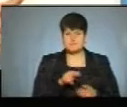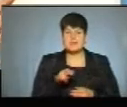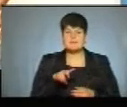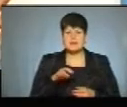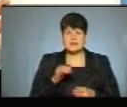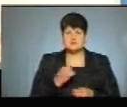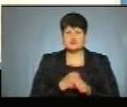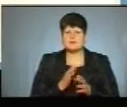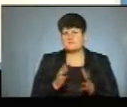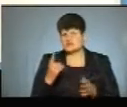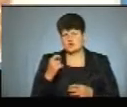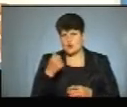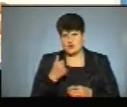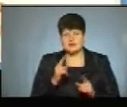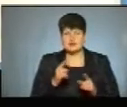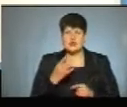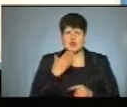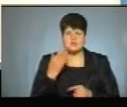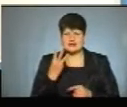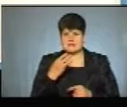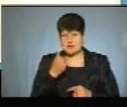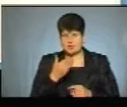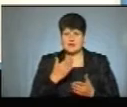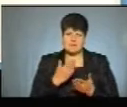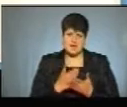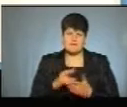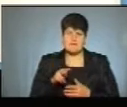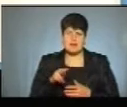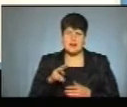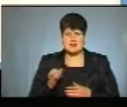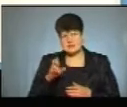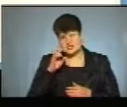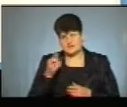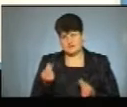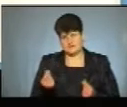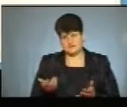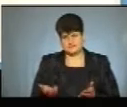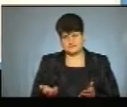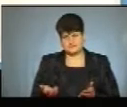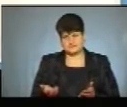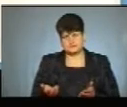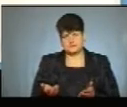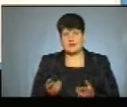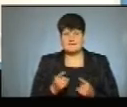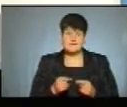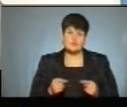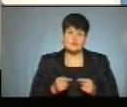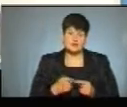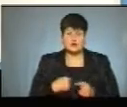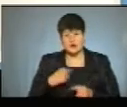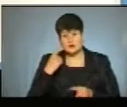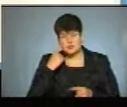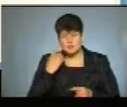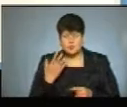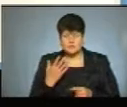100 років. І тільки останні 3 роки пласт мав держфінансування. Відповідно, я думаю, що